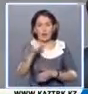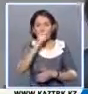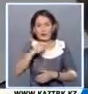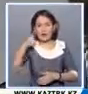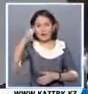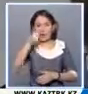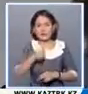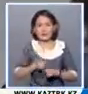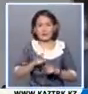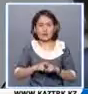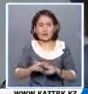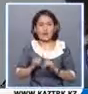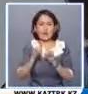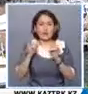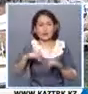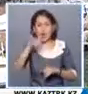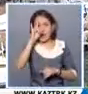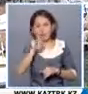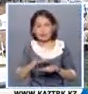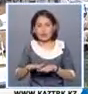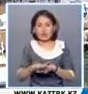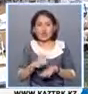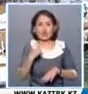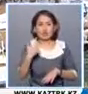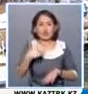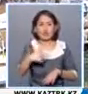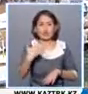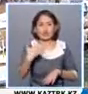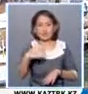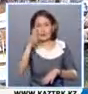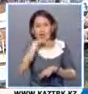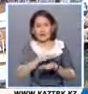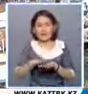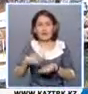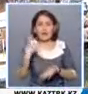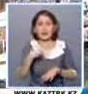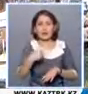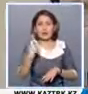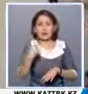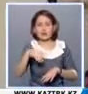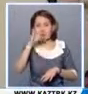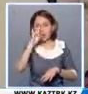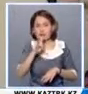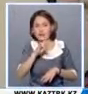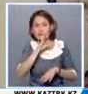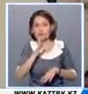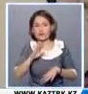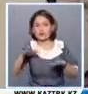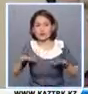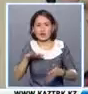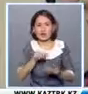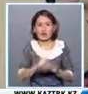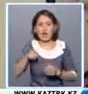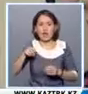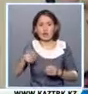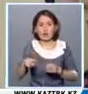жылы гендерлік саясаттың даму жөнінен қазақ елі 135 ел арасында 41-ші орынға тұрақтады. Ендігі меже 2015 жылға